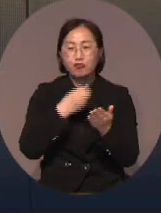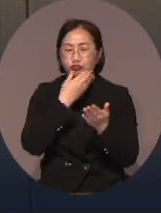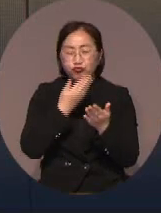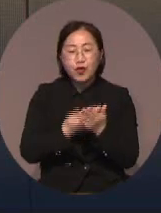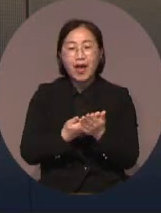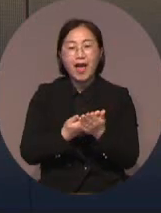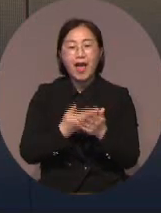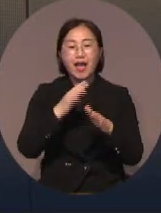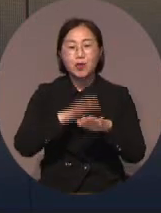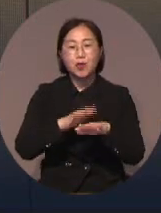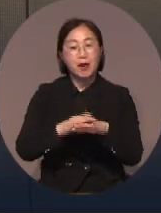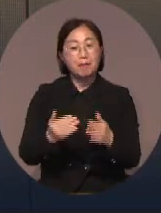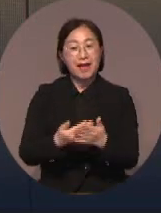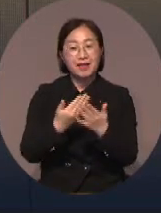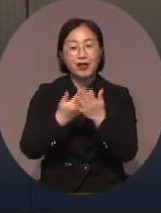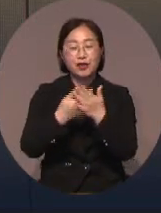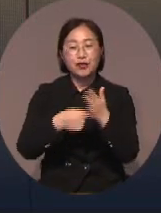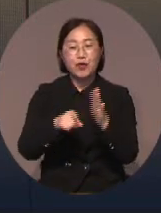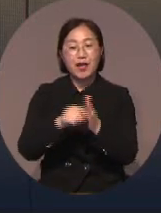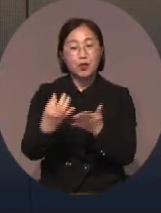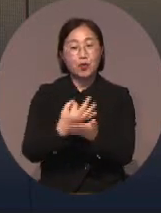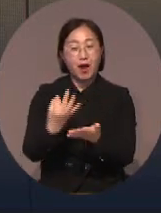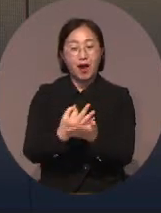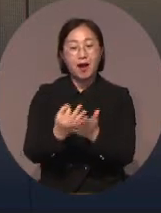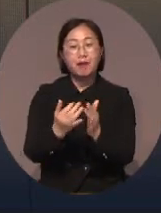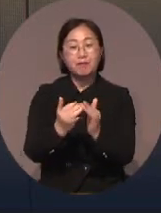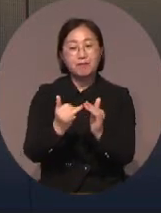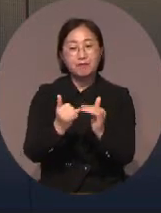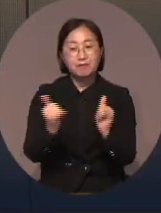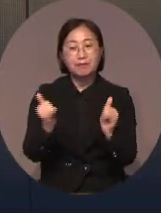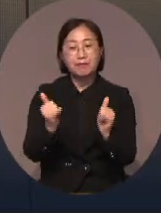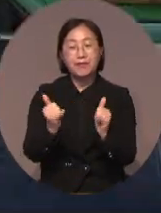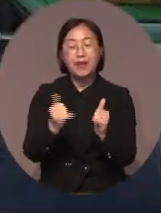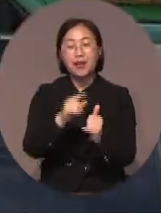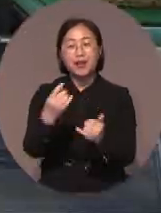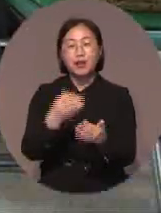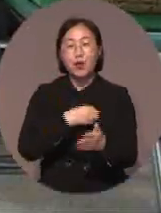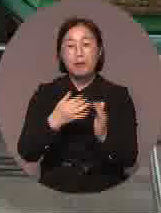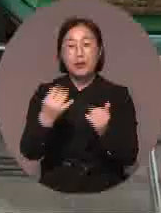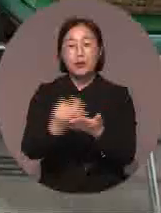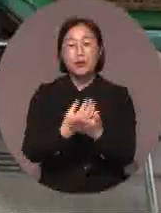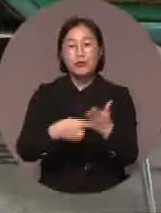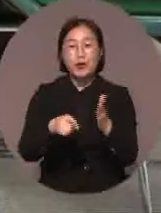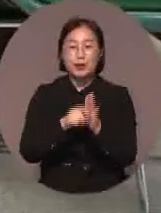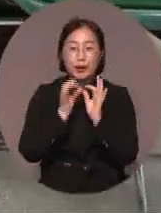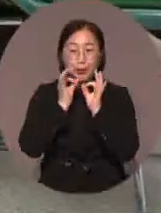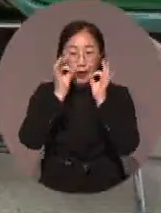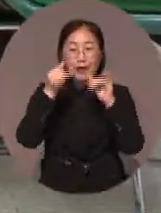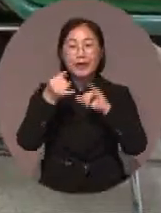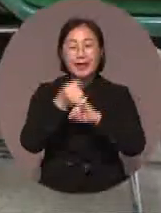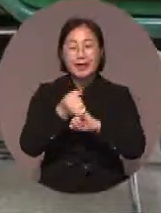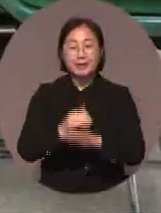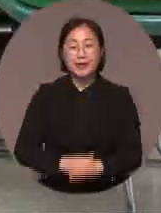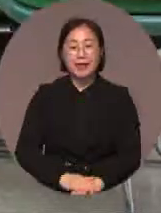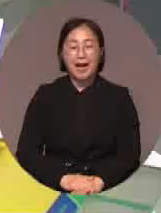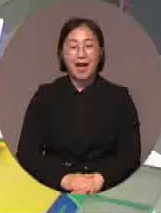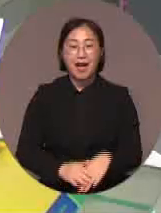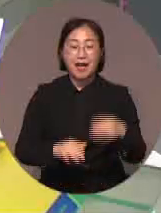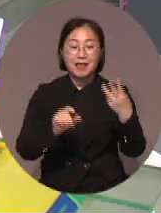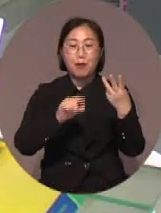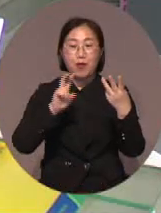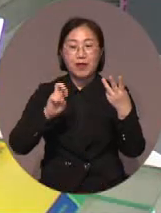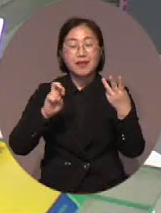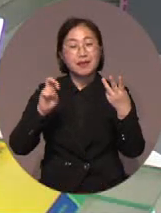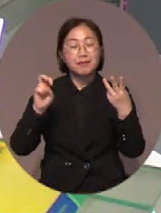농협발전 조합원님들의 소득증대에 온 힘을 쏟겠습니다 새로 뽑힌 조합장들은 오는 21일부터